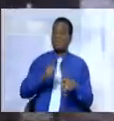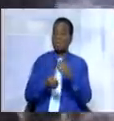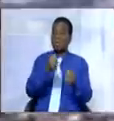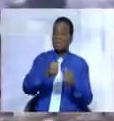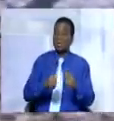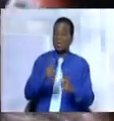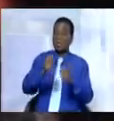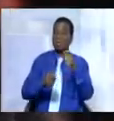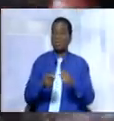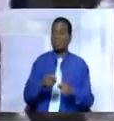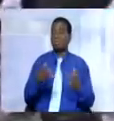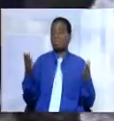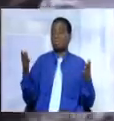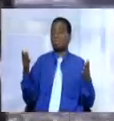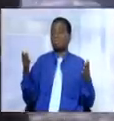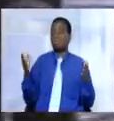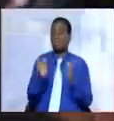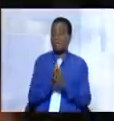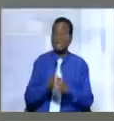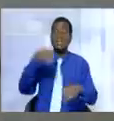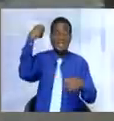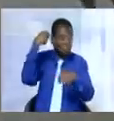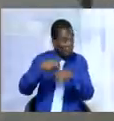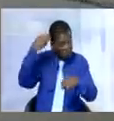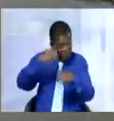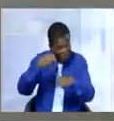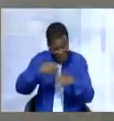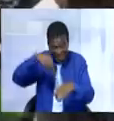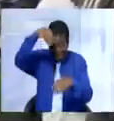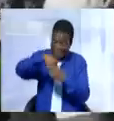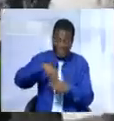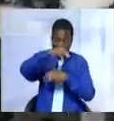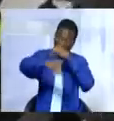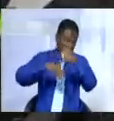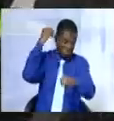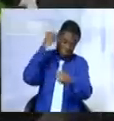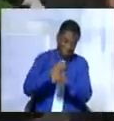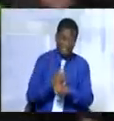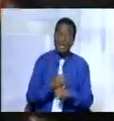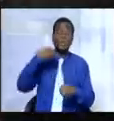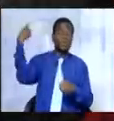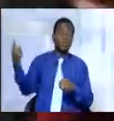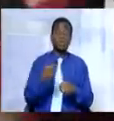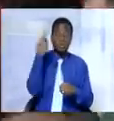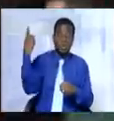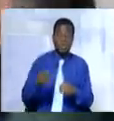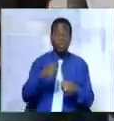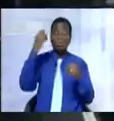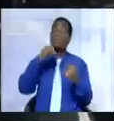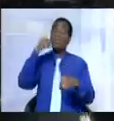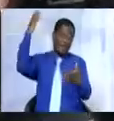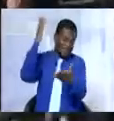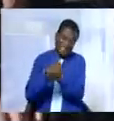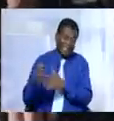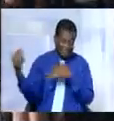voiture, ont visé le centre culturel iranien situé dans le quartier sud de la capitale libanaise. L'attentat a été revendiqué par les brigades